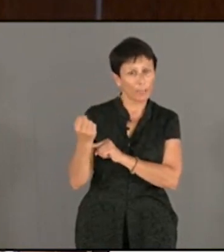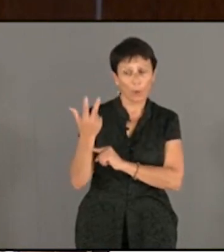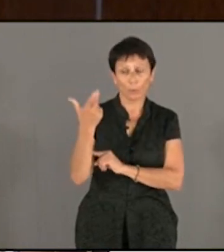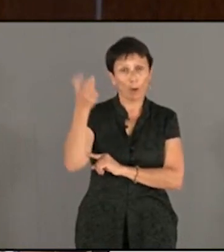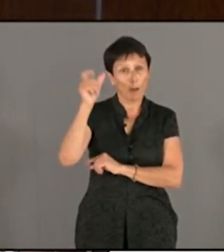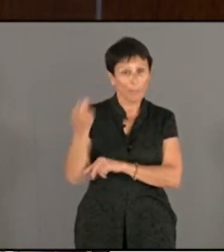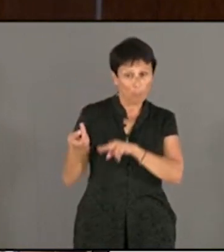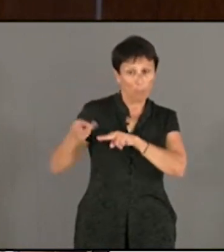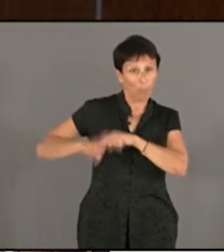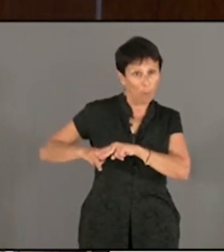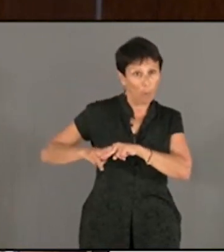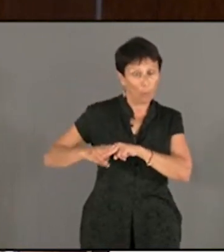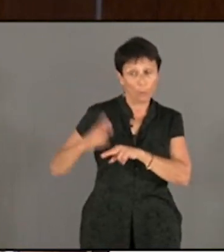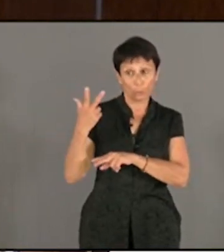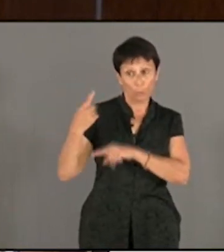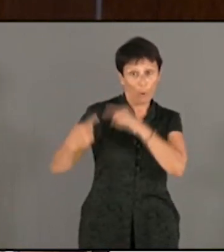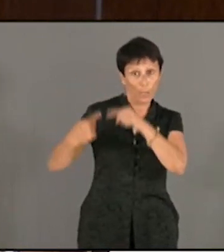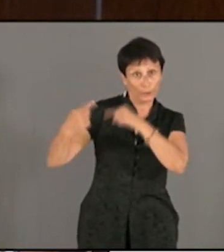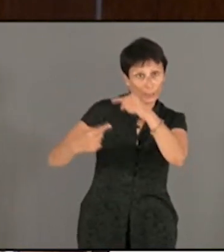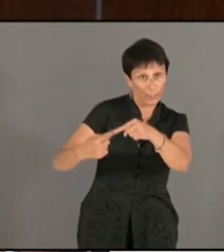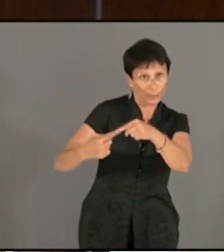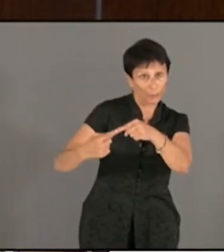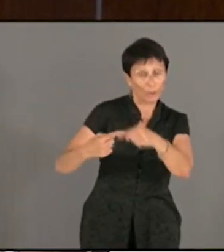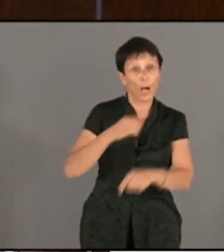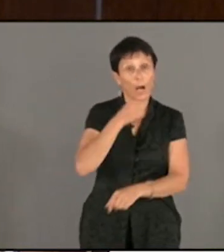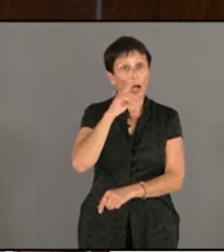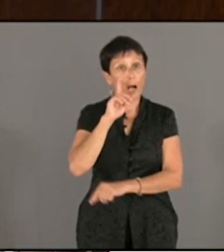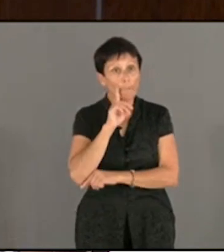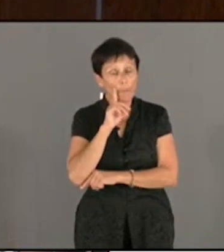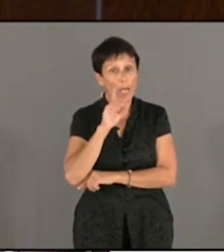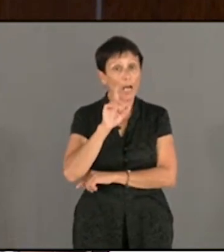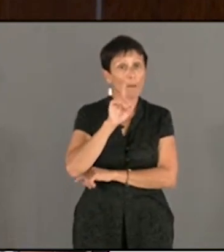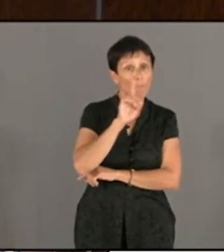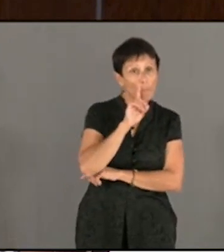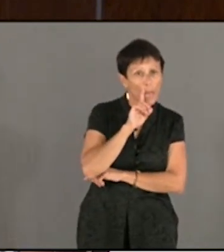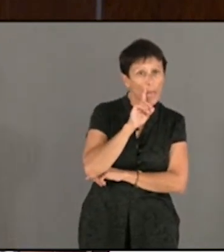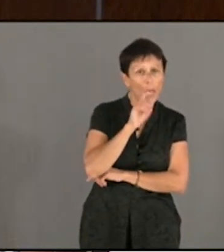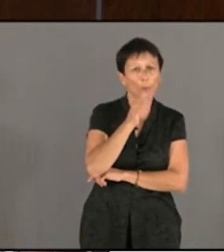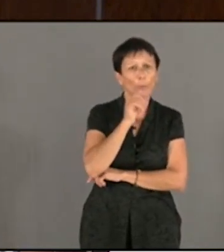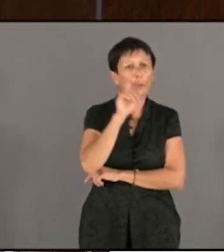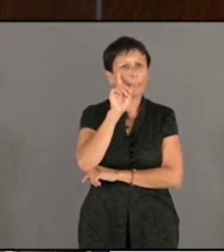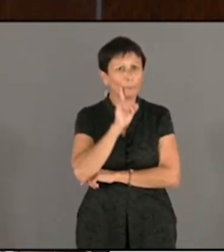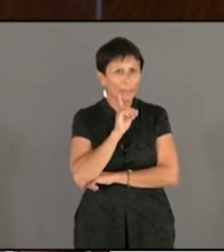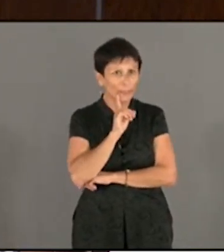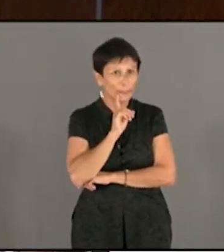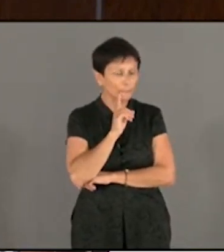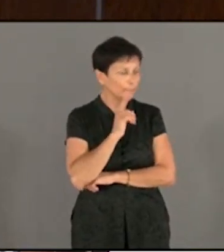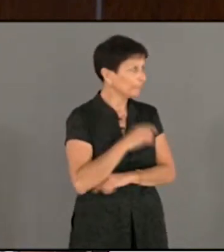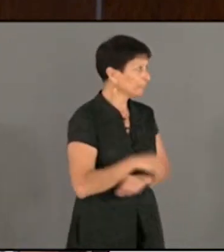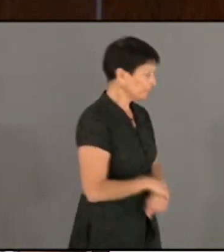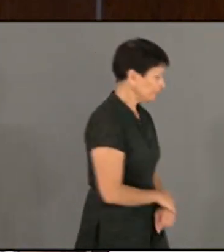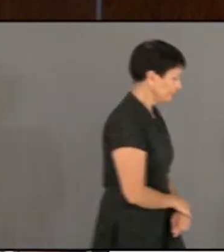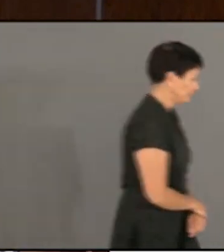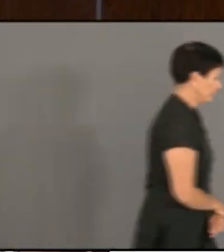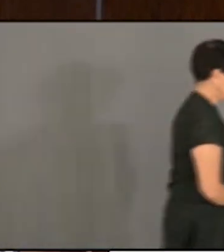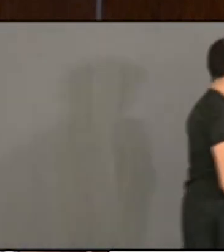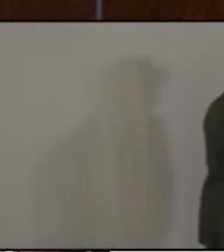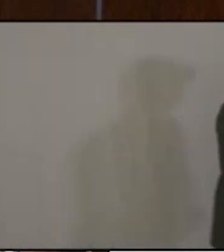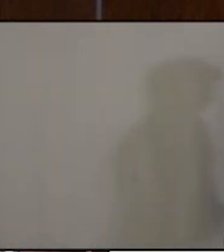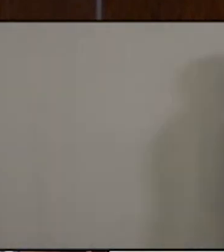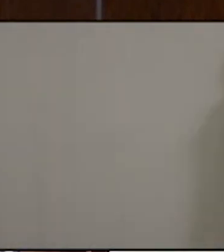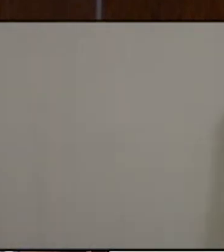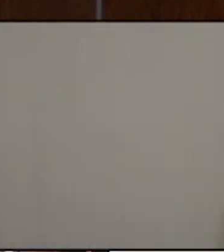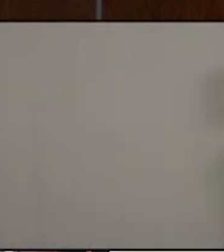personnes y ont perdu la vie, 3 générations, grand-mère, mère, 3 petites filles. La ville n'a pas pris à sa